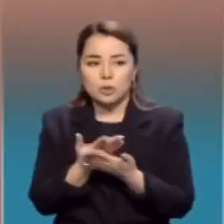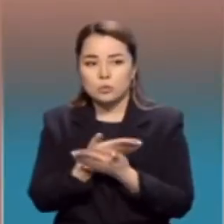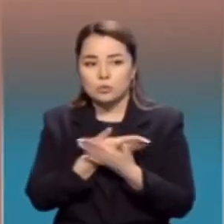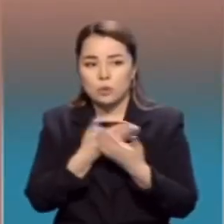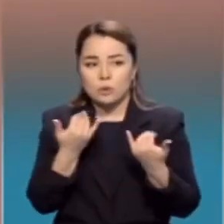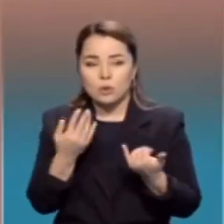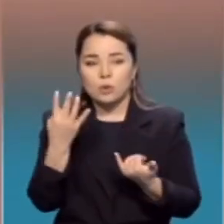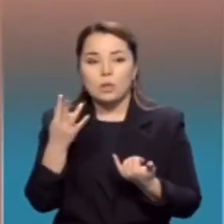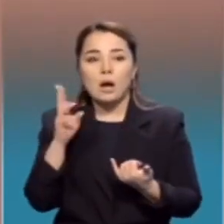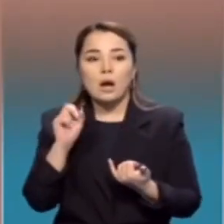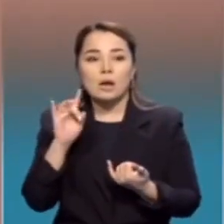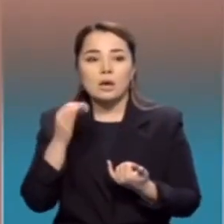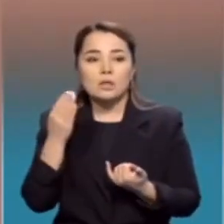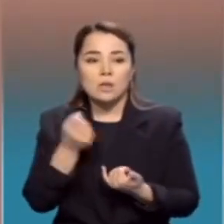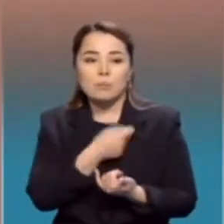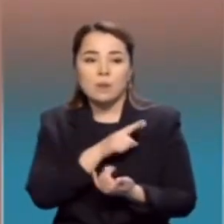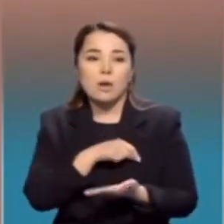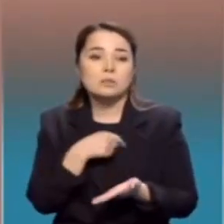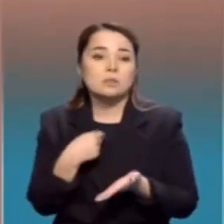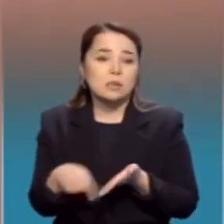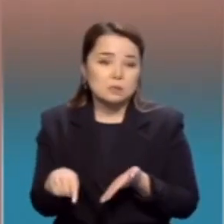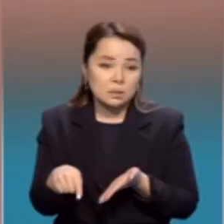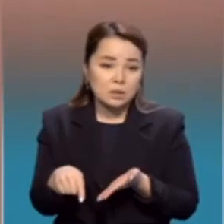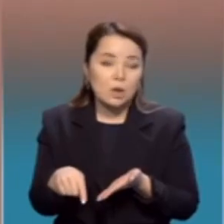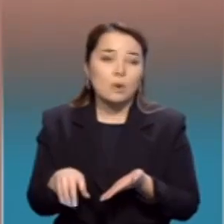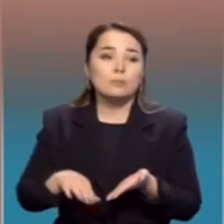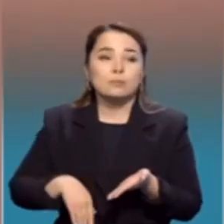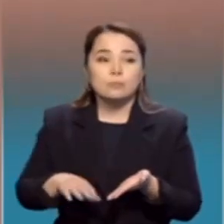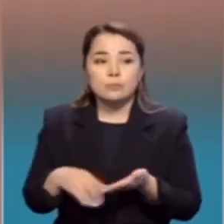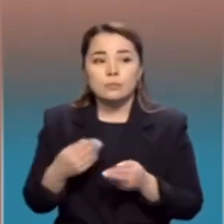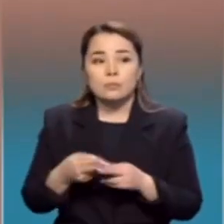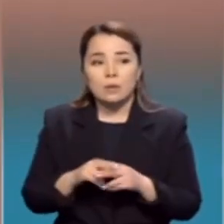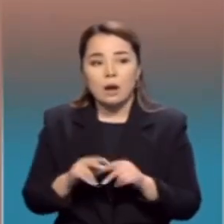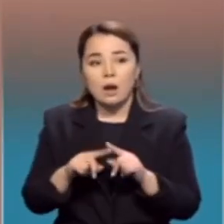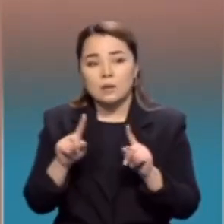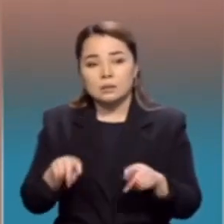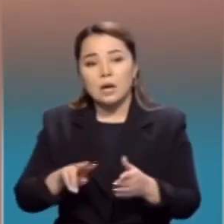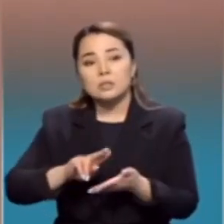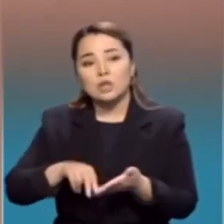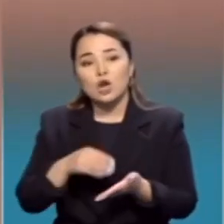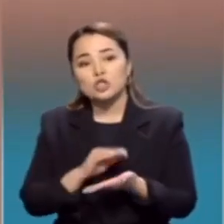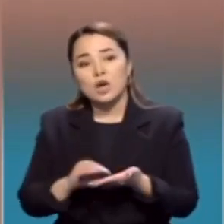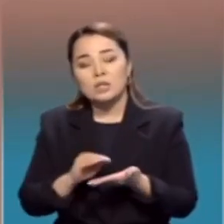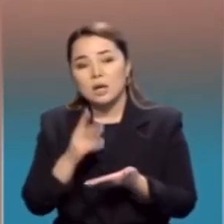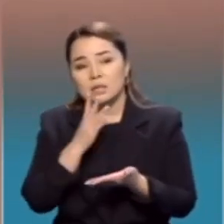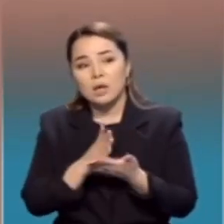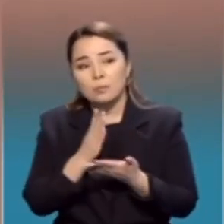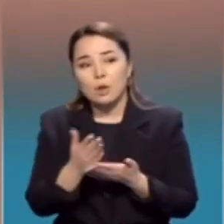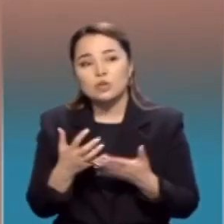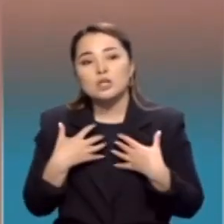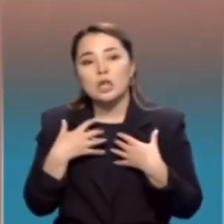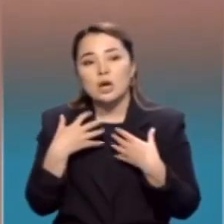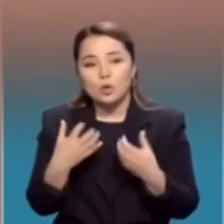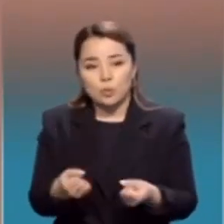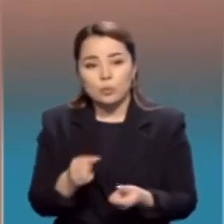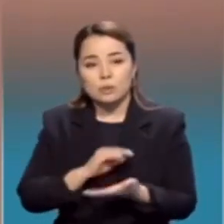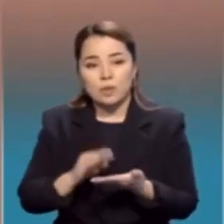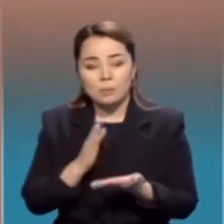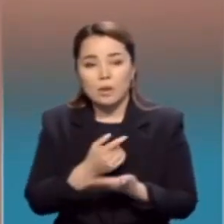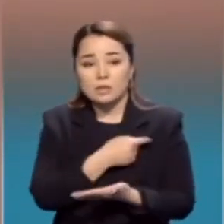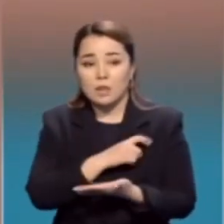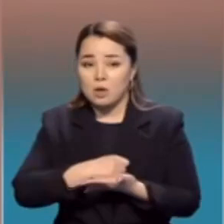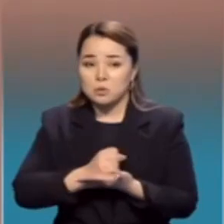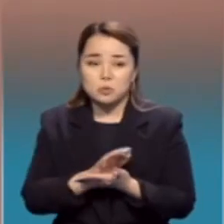4-ші қараша күні ол больницадан шығады. Несінде анықтама қағазында жазылған, здоров деп жазылып тұр.